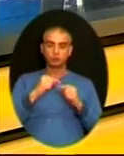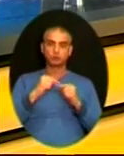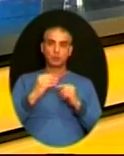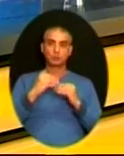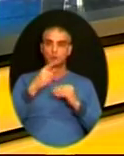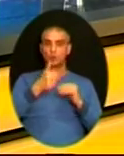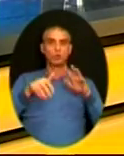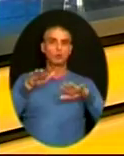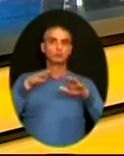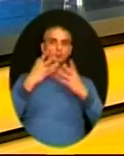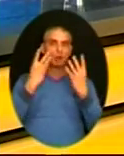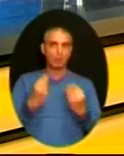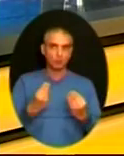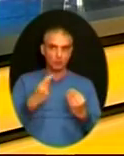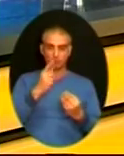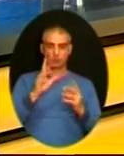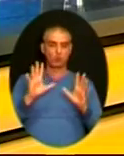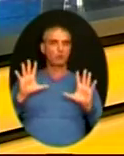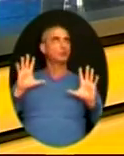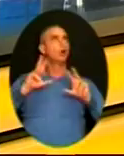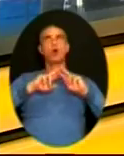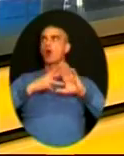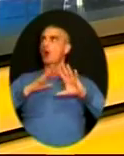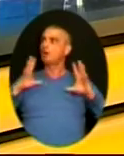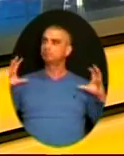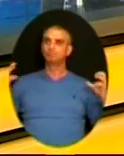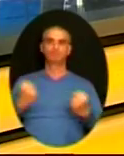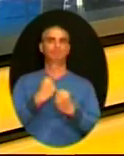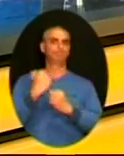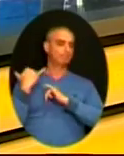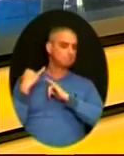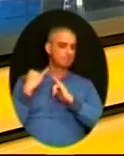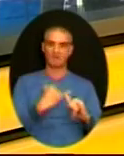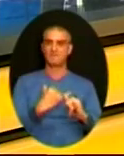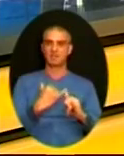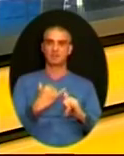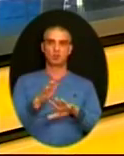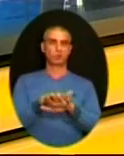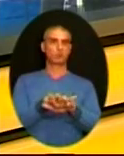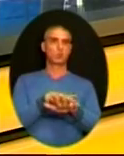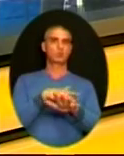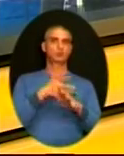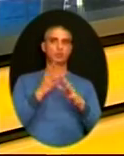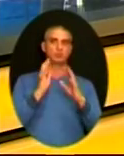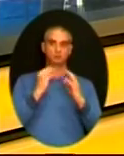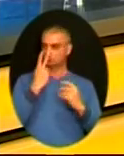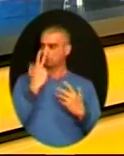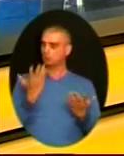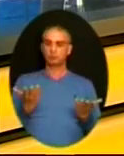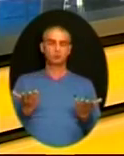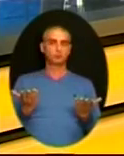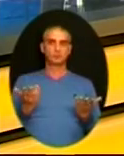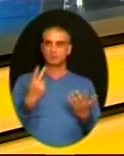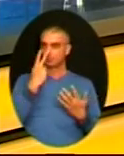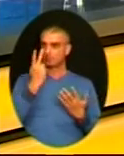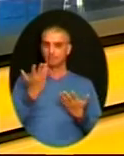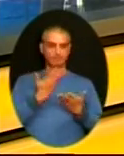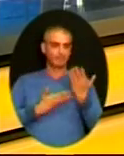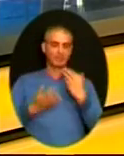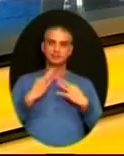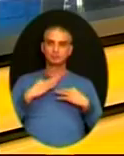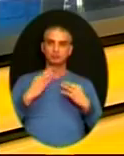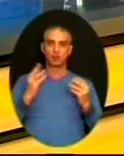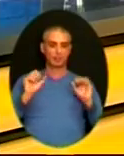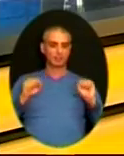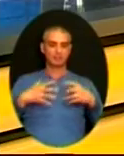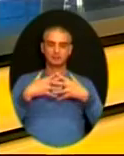הוא ראש ממשלה טוב, הוא כובש את העולם... הוא מביא תחושה, תראו את היחסים שלו עם